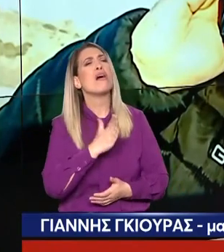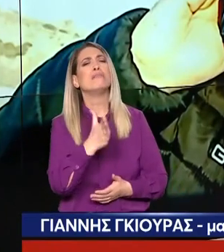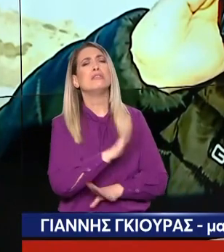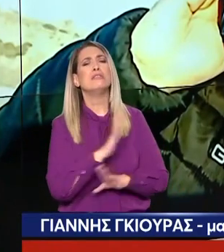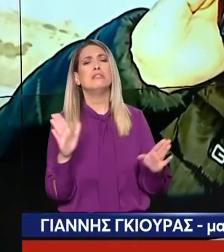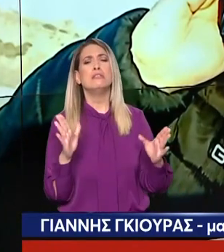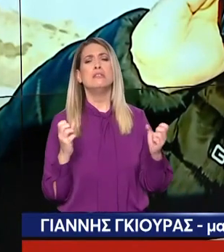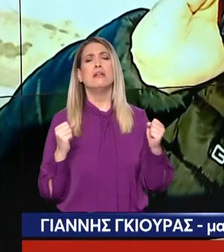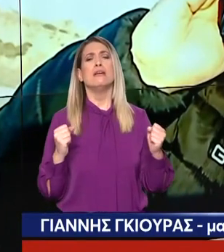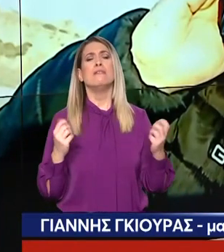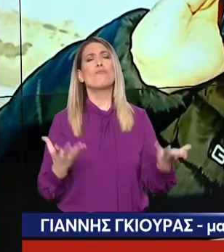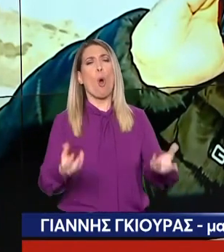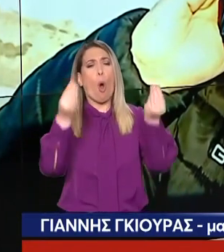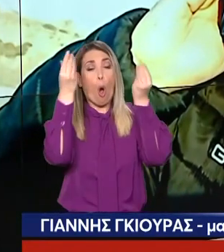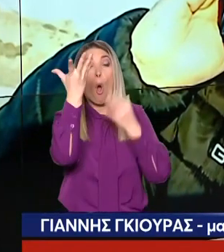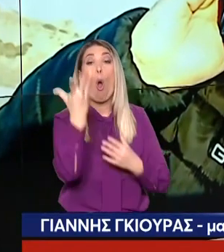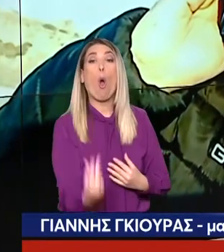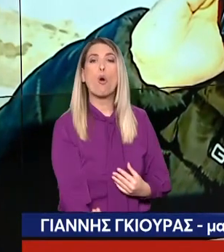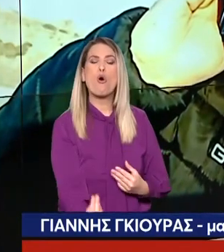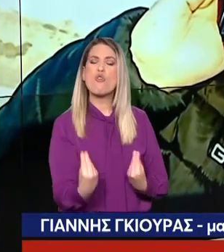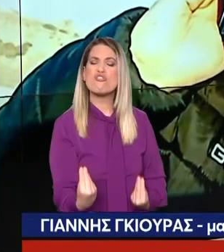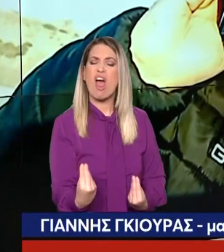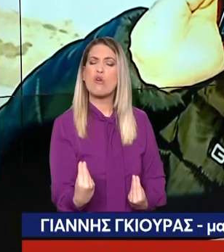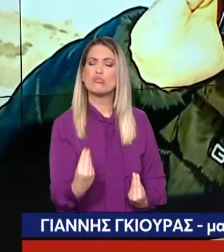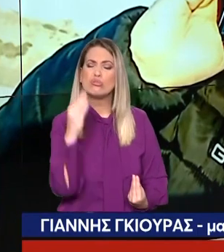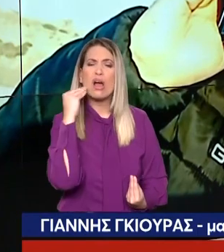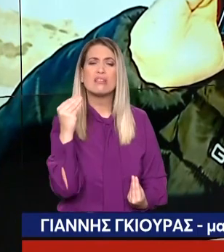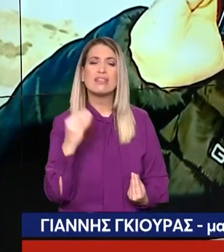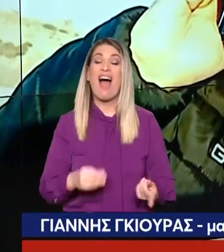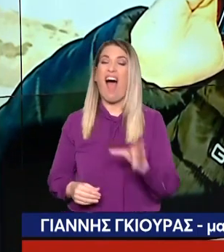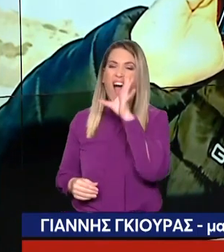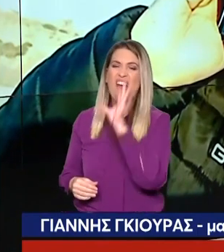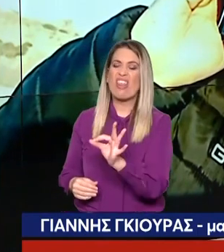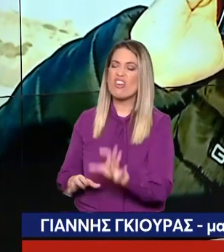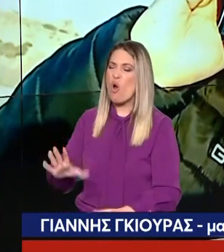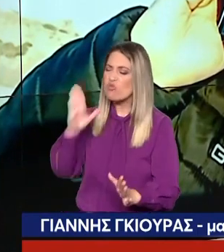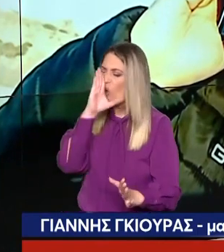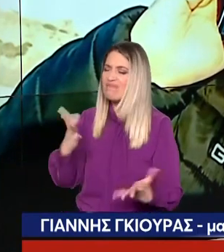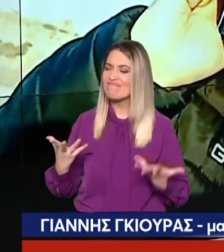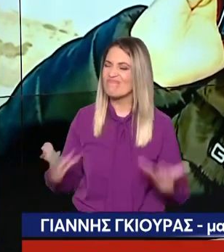μπεσαλής, ωραίος άνθρωπος. Το έγραφε στο πρόσωπό σου. Αληθινός ντόμπρος.